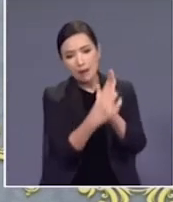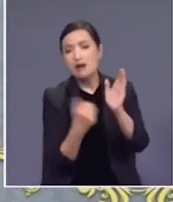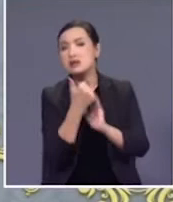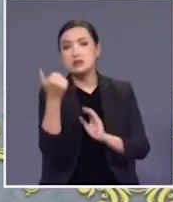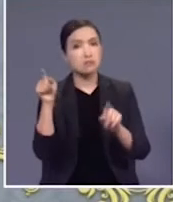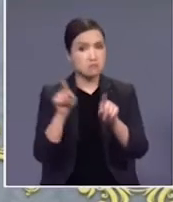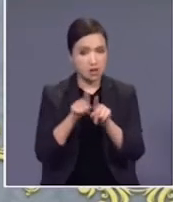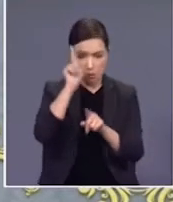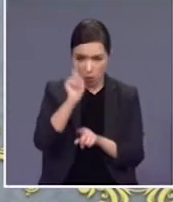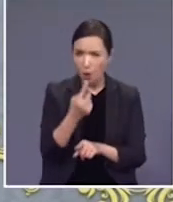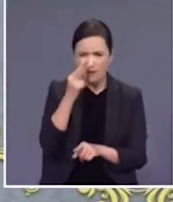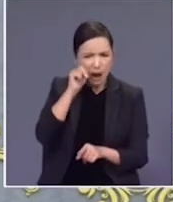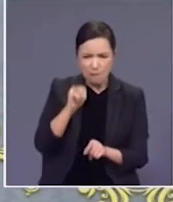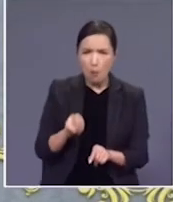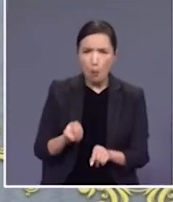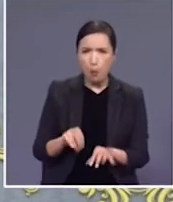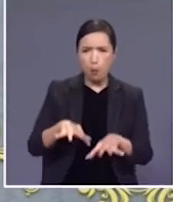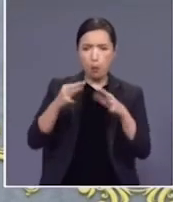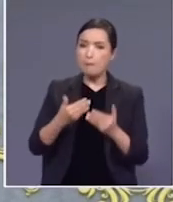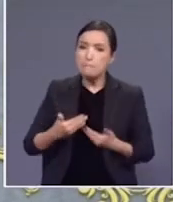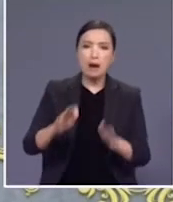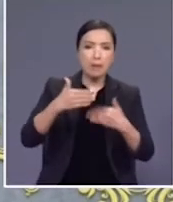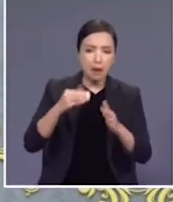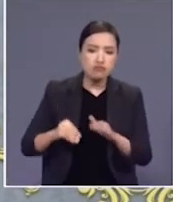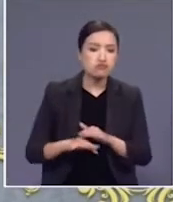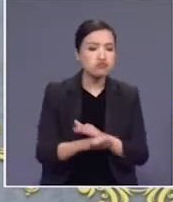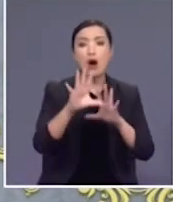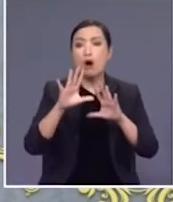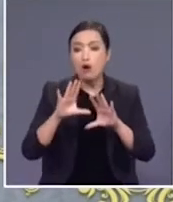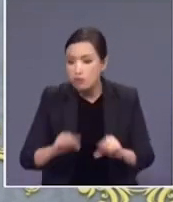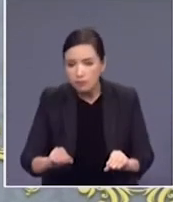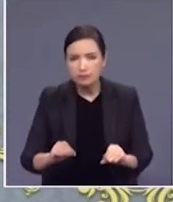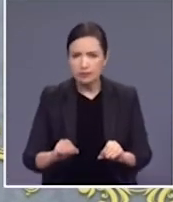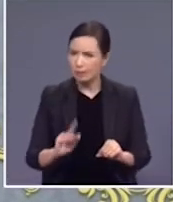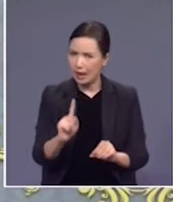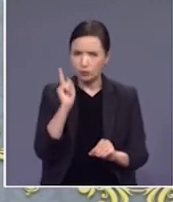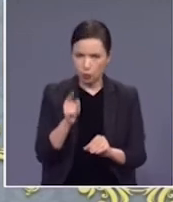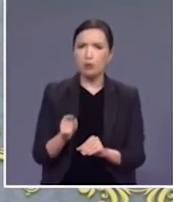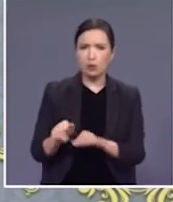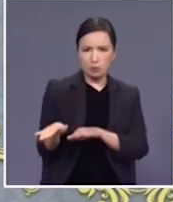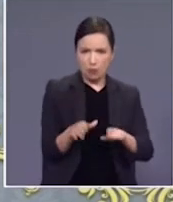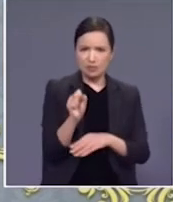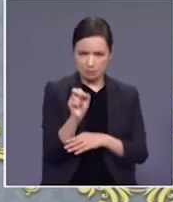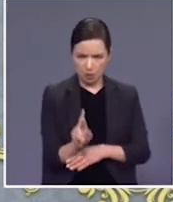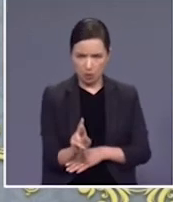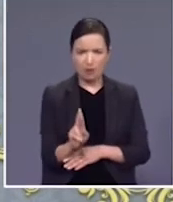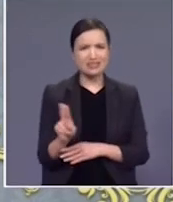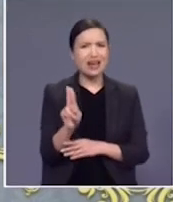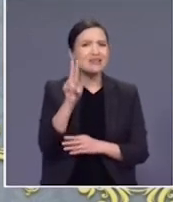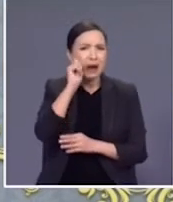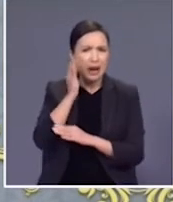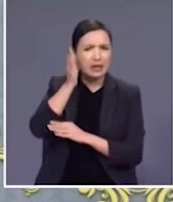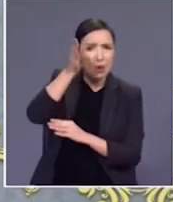ใช่เห็นน้ำมากก็ผลักดันน้ำทิ้งจนหมดระบายจนหมดไม่คำนึงถึงการใช้น้ำในอนาคตนะครับต้องระมัดระวังไปอีกด้านหนึ่งด้ว